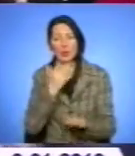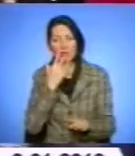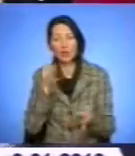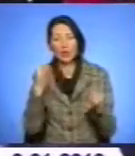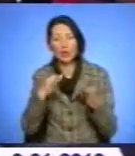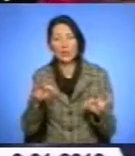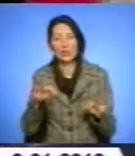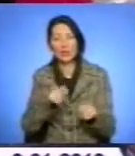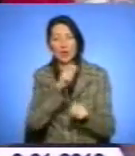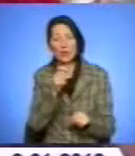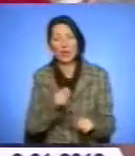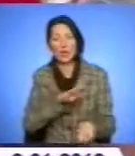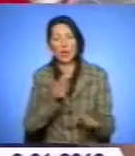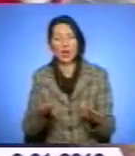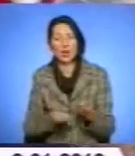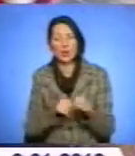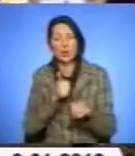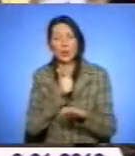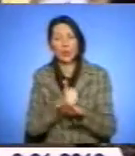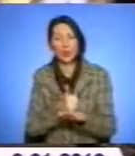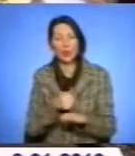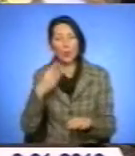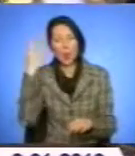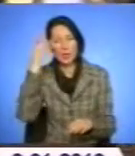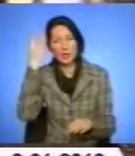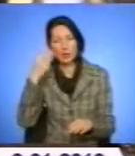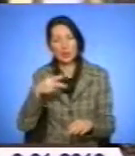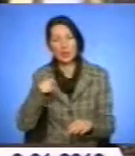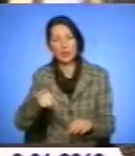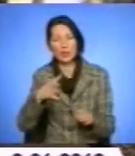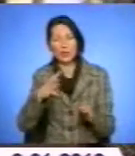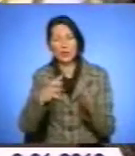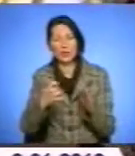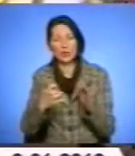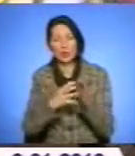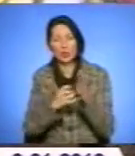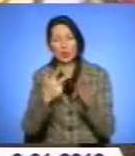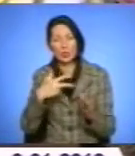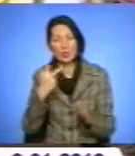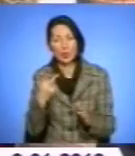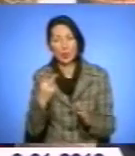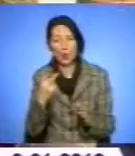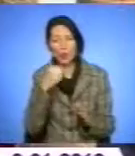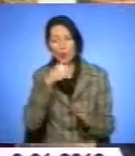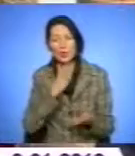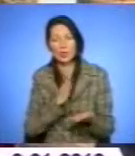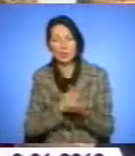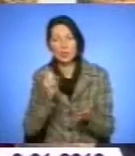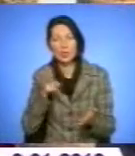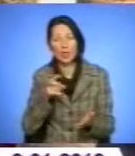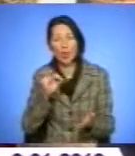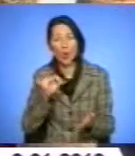під проводом Богдана Хмельницького. У 1932 році стає членом ОУН і потім знову